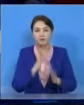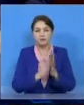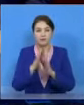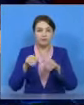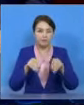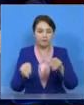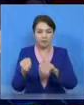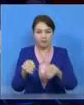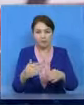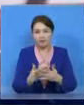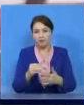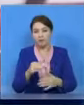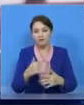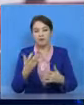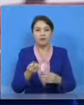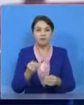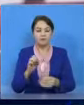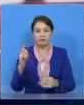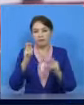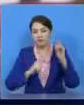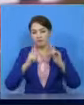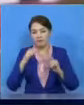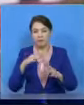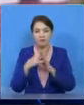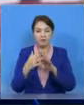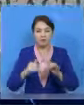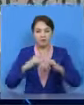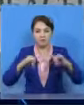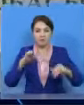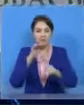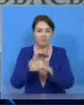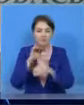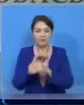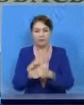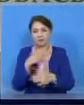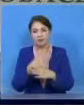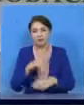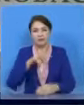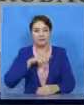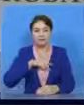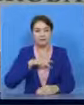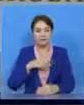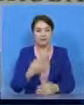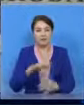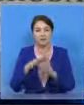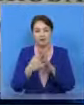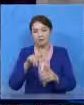егіліп, тұқыммен қамту маңызды. Форум соңында ауылдың дамуына үлес қосқан демеушілер марапатталды. Ал